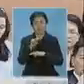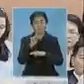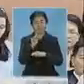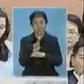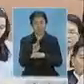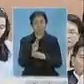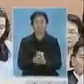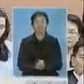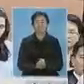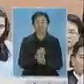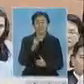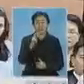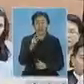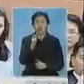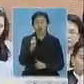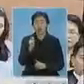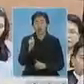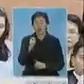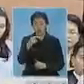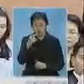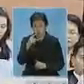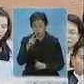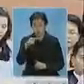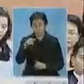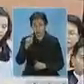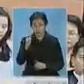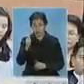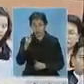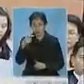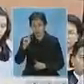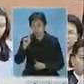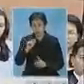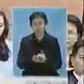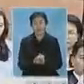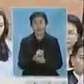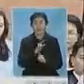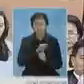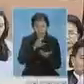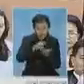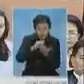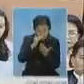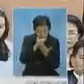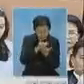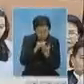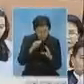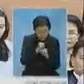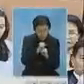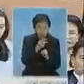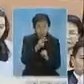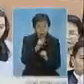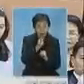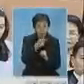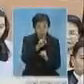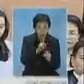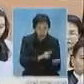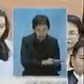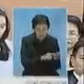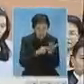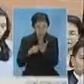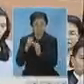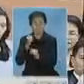ปคอปนี่แหละครับที่ทำหน้าที่ลำเลียงข้อเสนอของคอปมาสู่การ